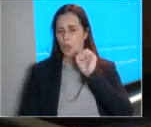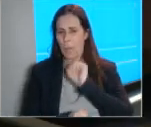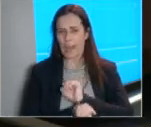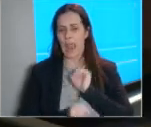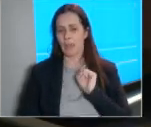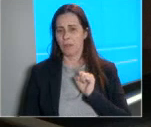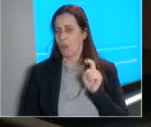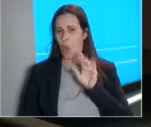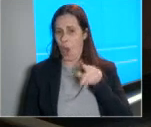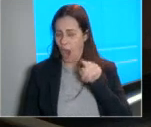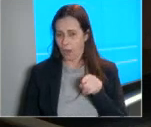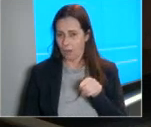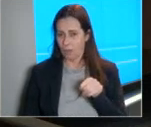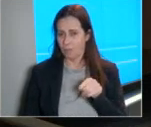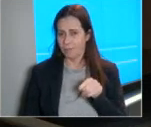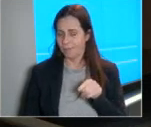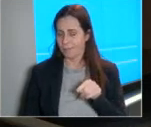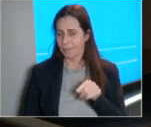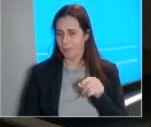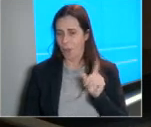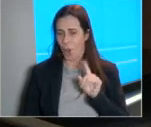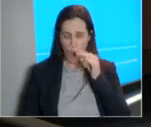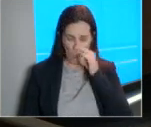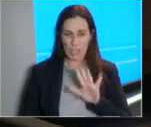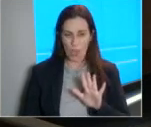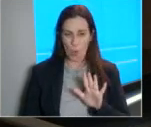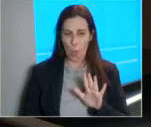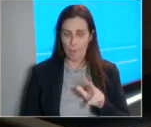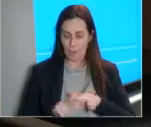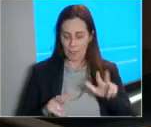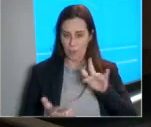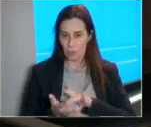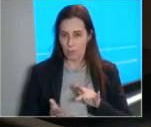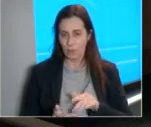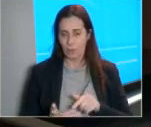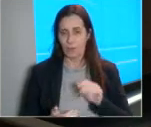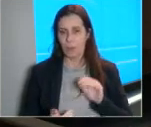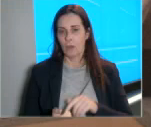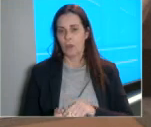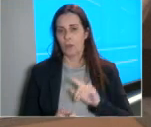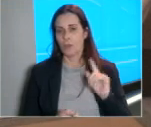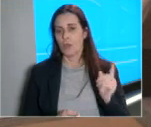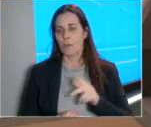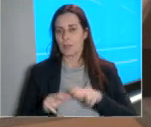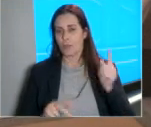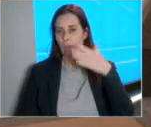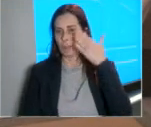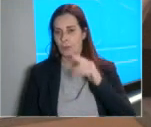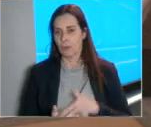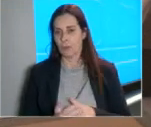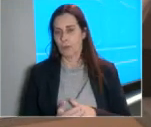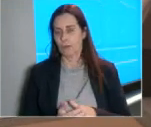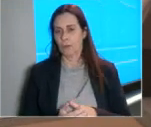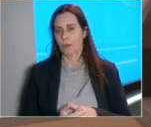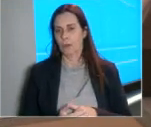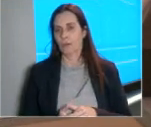בכלא. לא רק שהוא לא מצטנע לפחות במצב שבו הוא נמצא בו, איפה שהוא שם את כל המדינה וחוטף